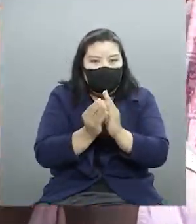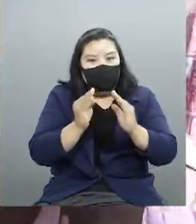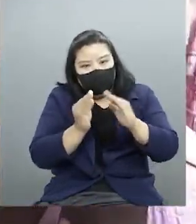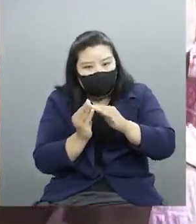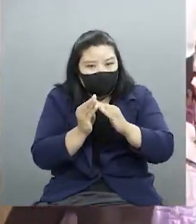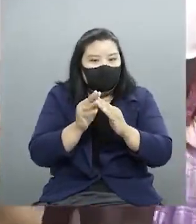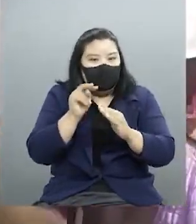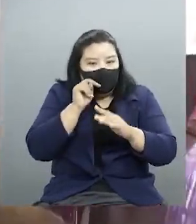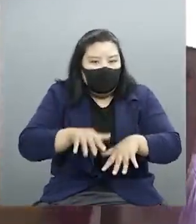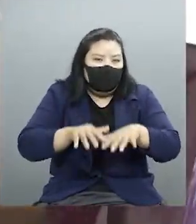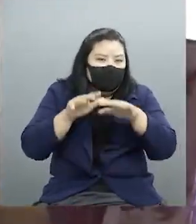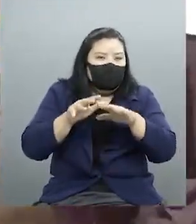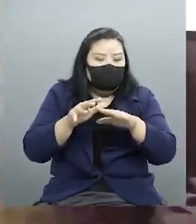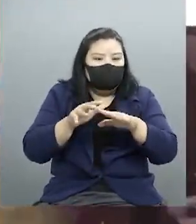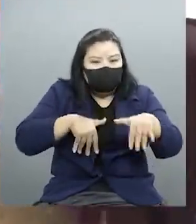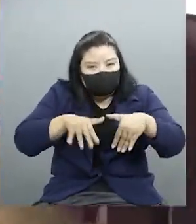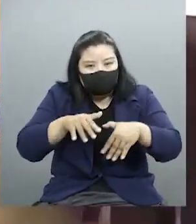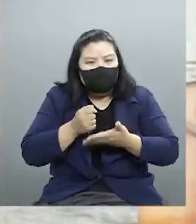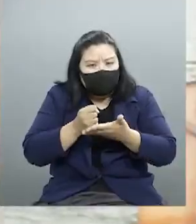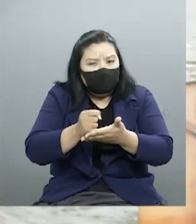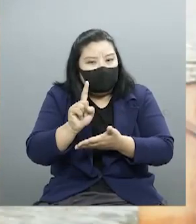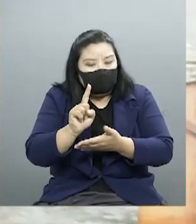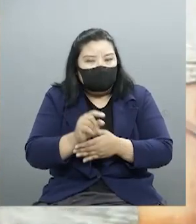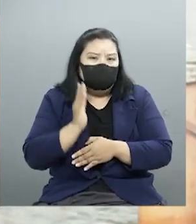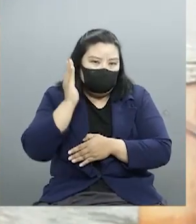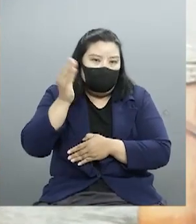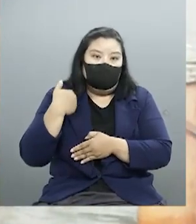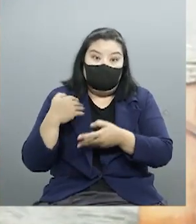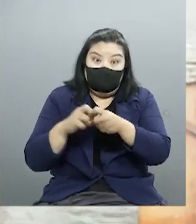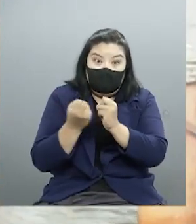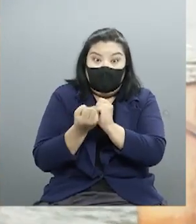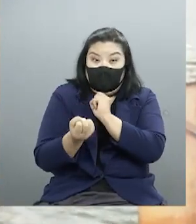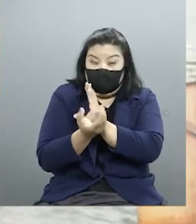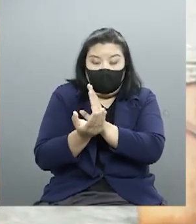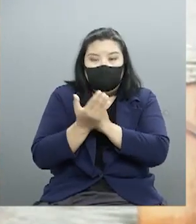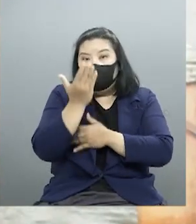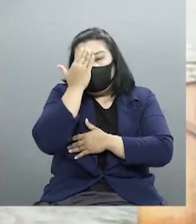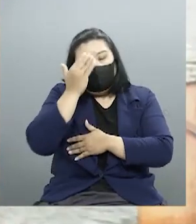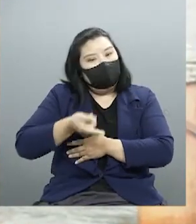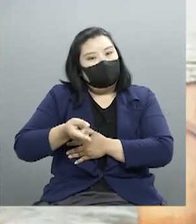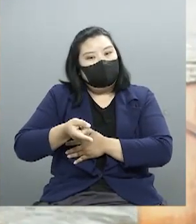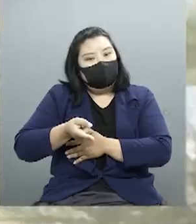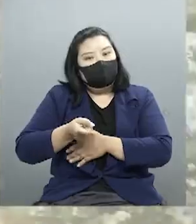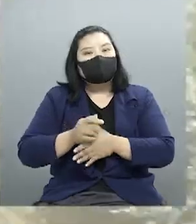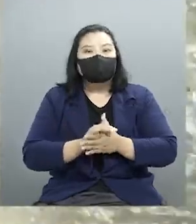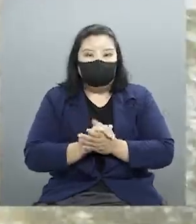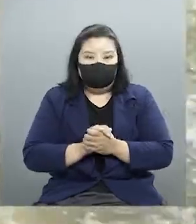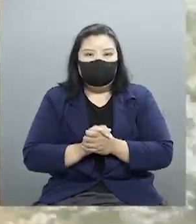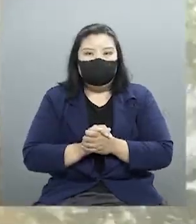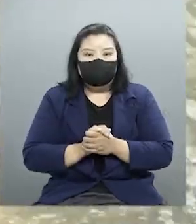ผลกระทบที่เหมาะสมเพื่อให้เขาอยู่ต่อไปได้ถ้าเขาต้องเผชิญหน้ากับภัยพิบัติเหล่านี้ค่ะ